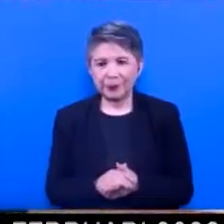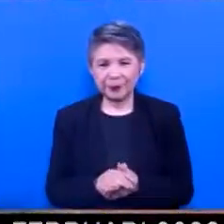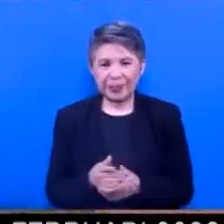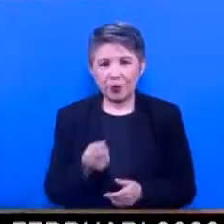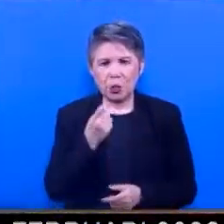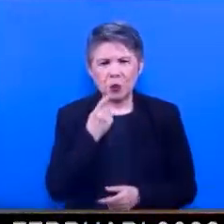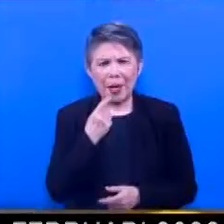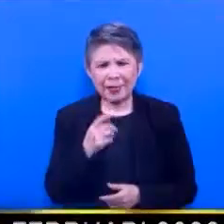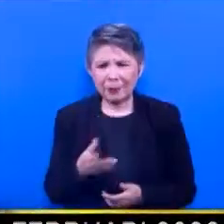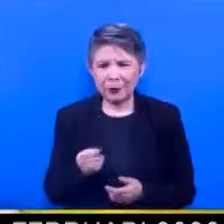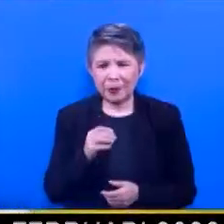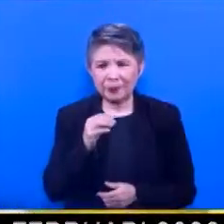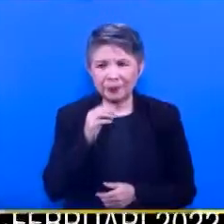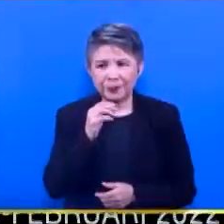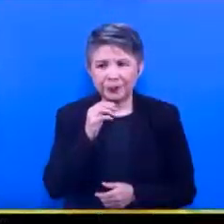nyobain satu.